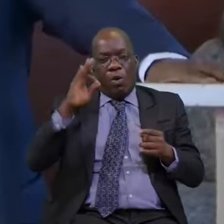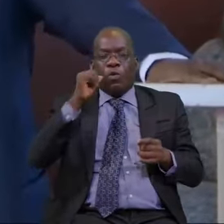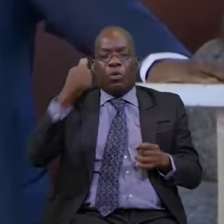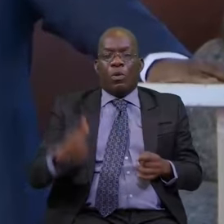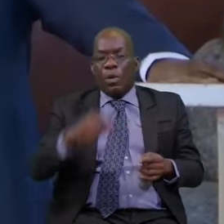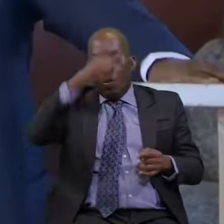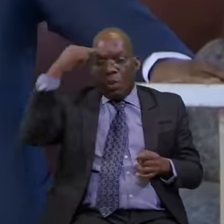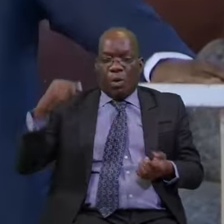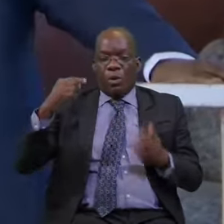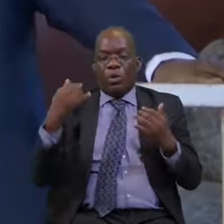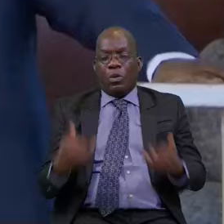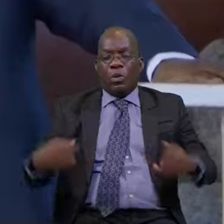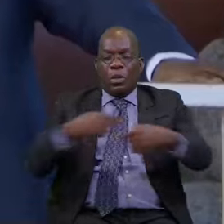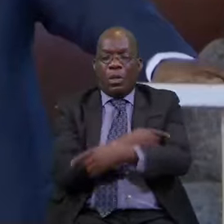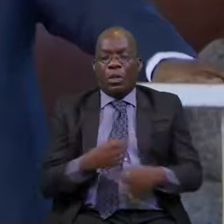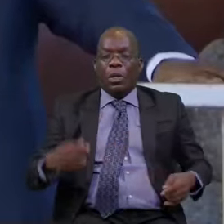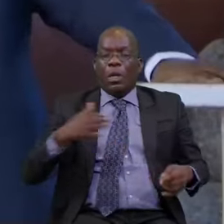penser du futur.